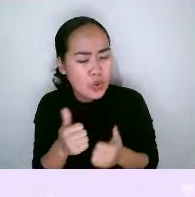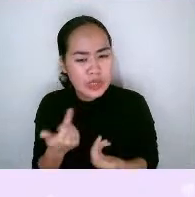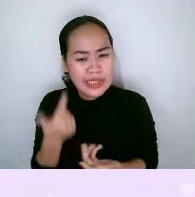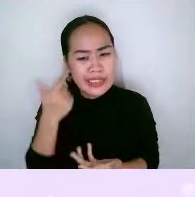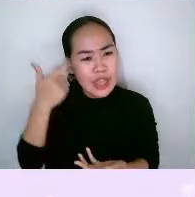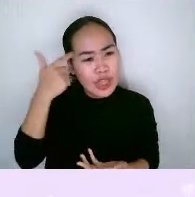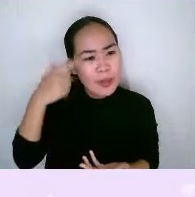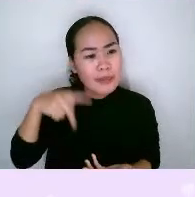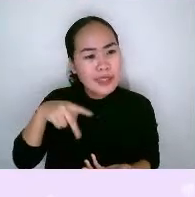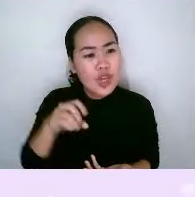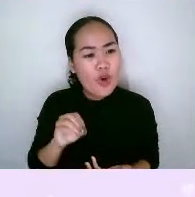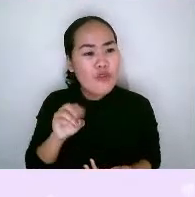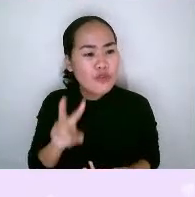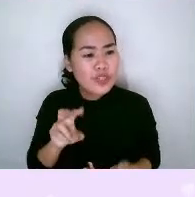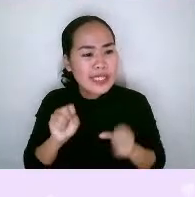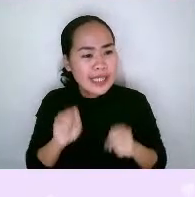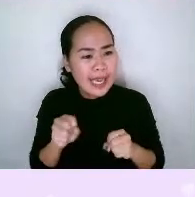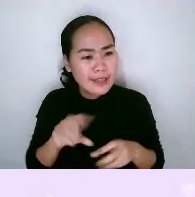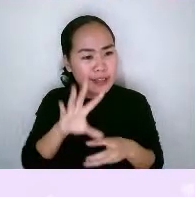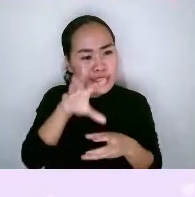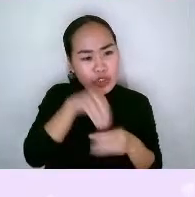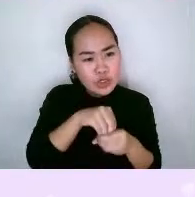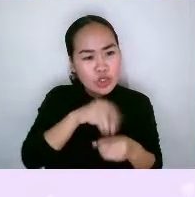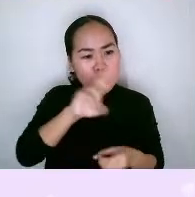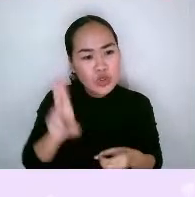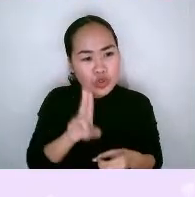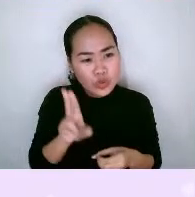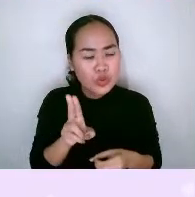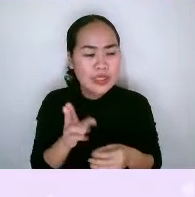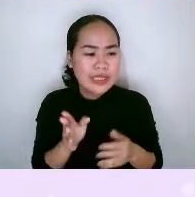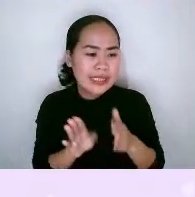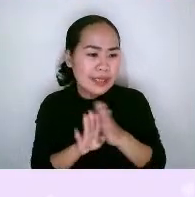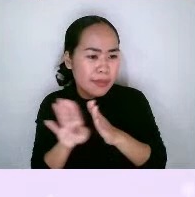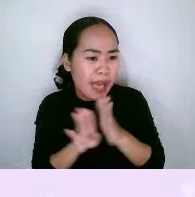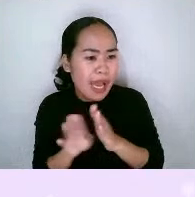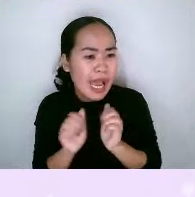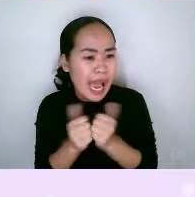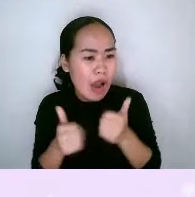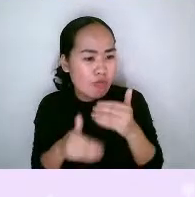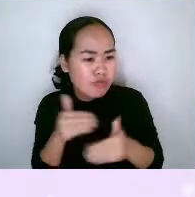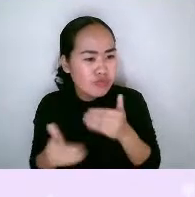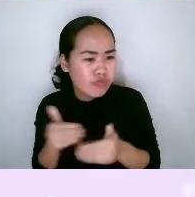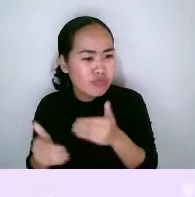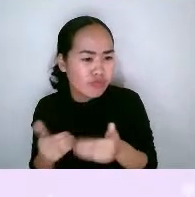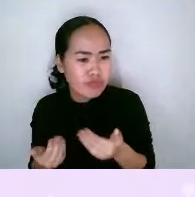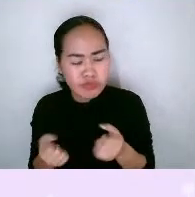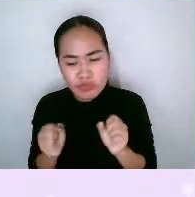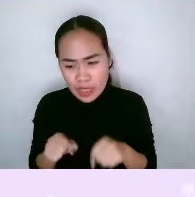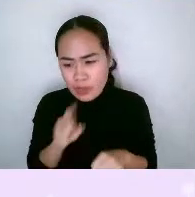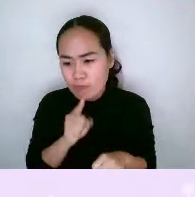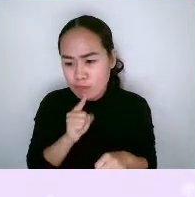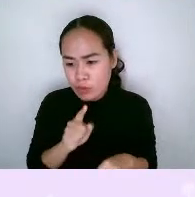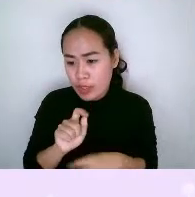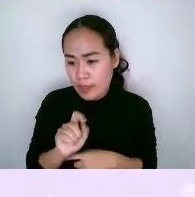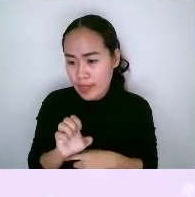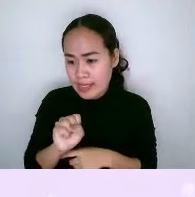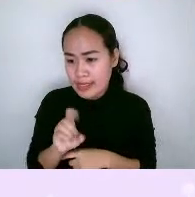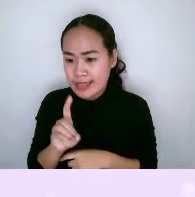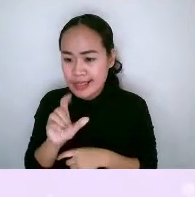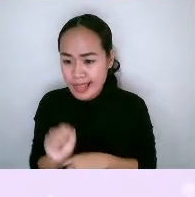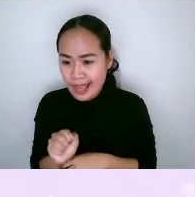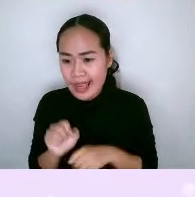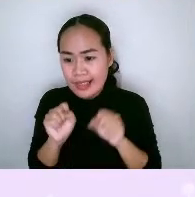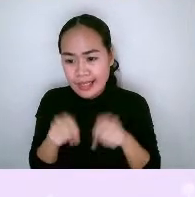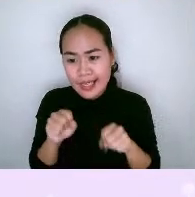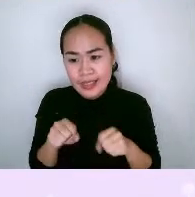courses, kasama po natin at intentionally pong ginagawa ng TESDA pag nagde-develop ito ng courses